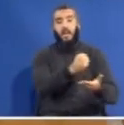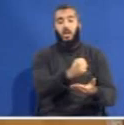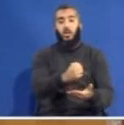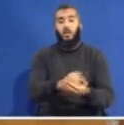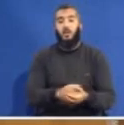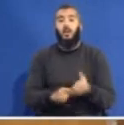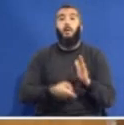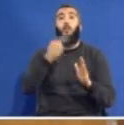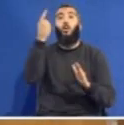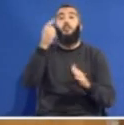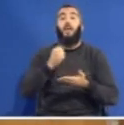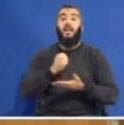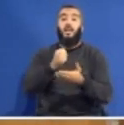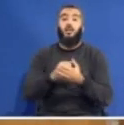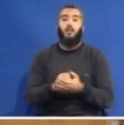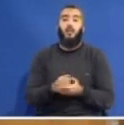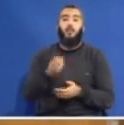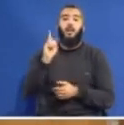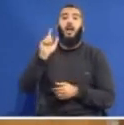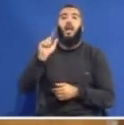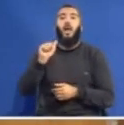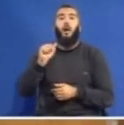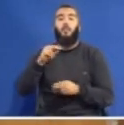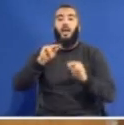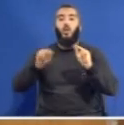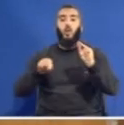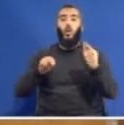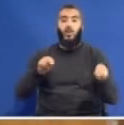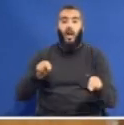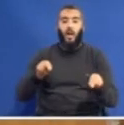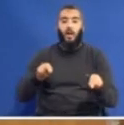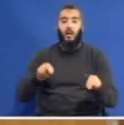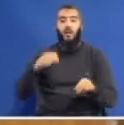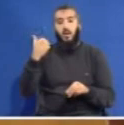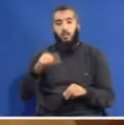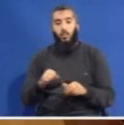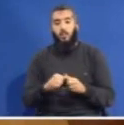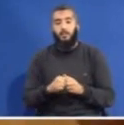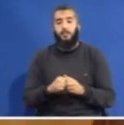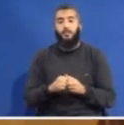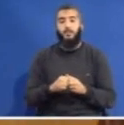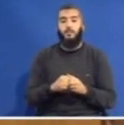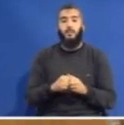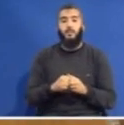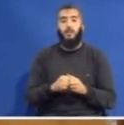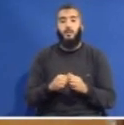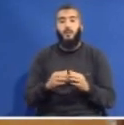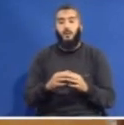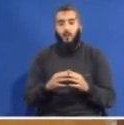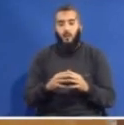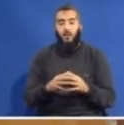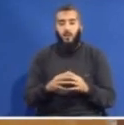القسمة الأولى، لكن الموثقين عندهم واحد التخريجات يقدروا ينتقلوا بالفريضة حتى تعيين